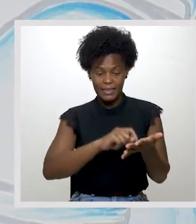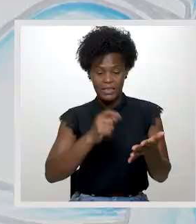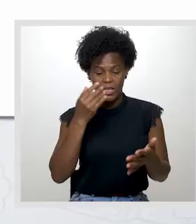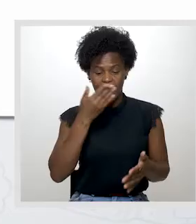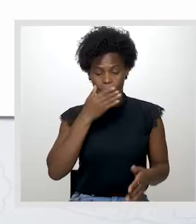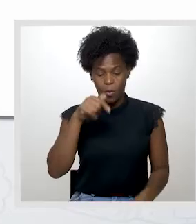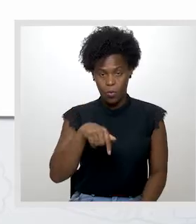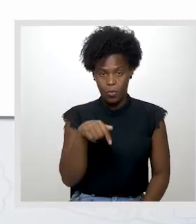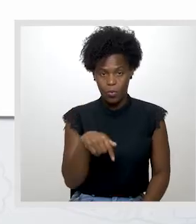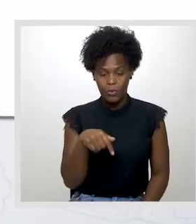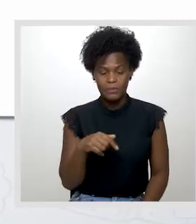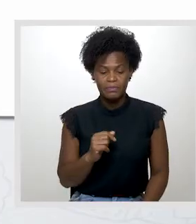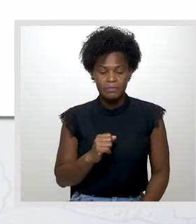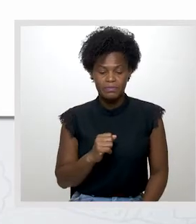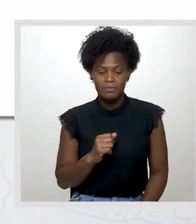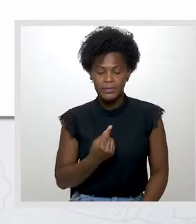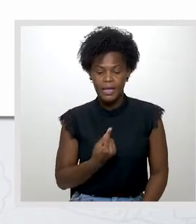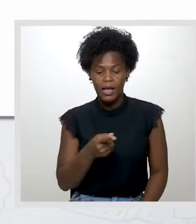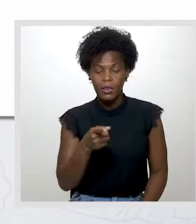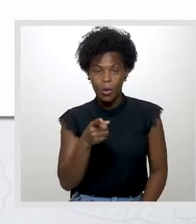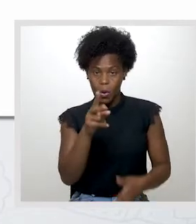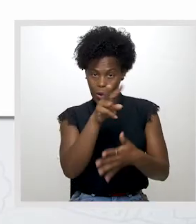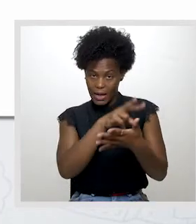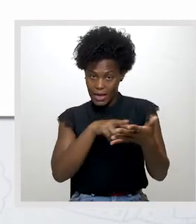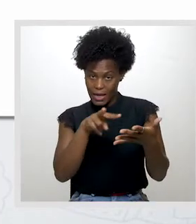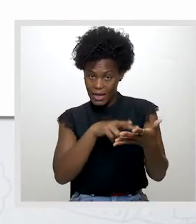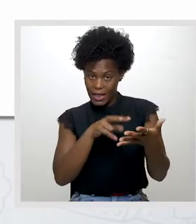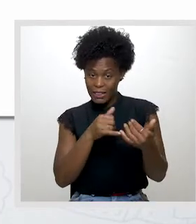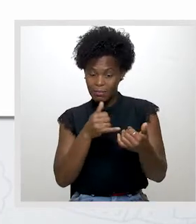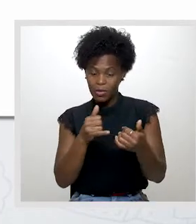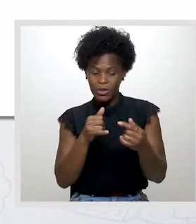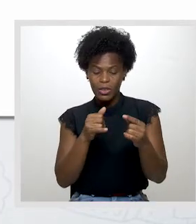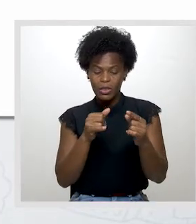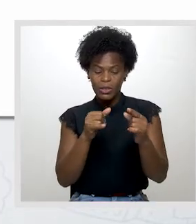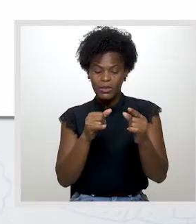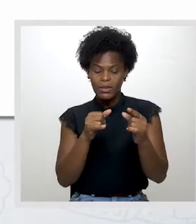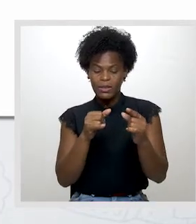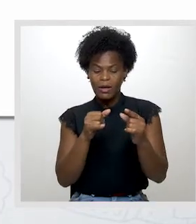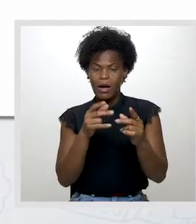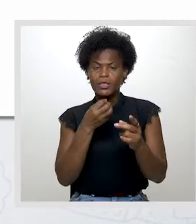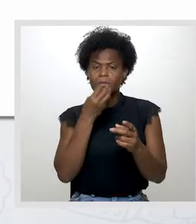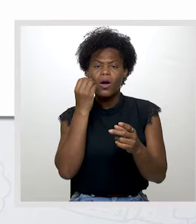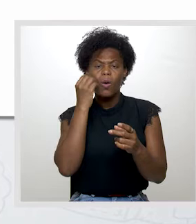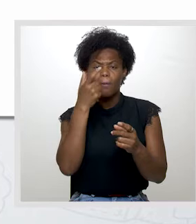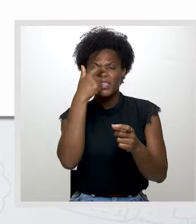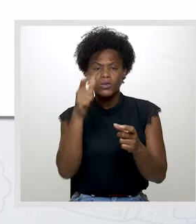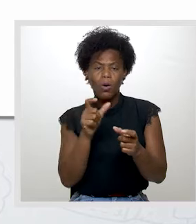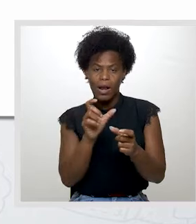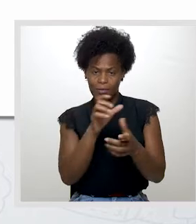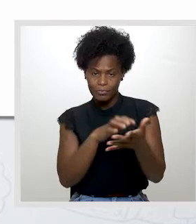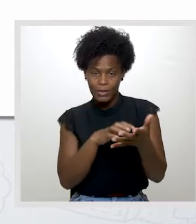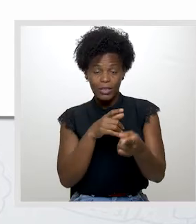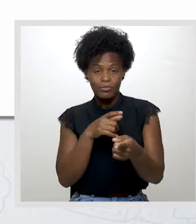exercice d'aujourd'hui, c'est lis et fais correspondre les descriptions aux